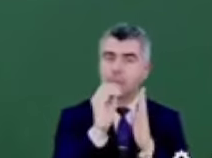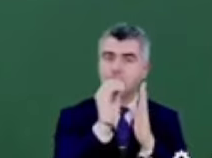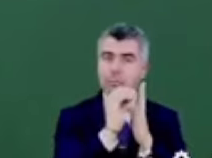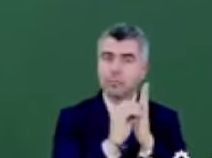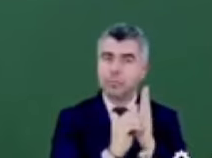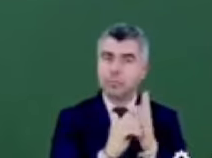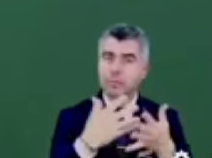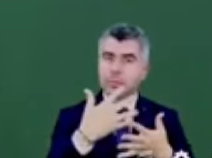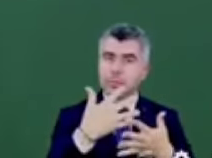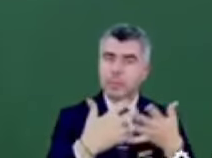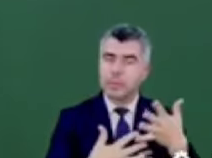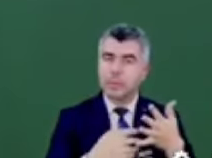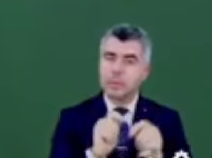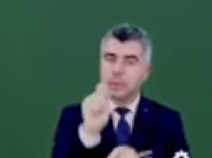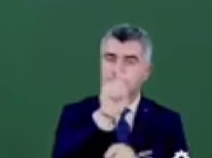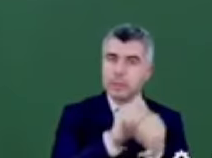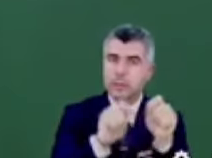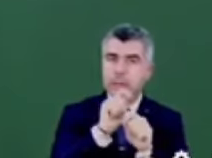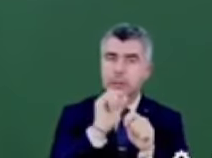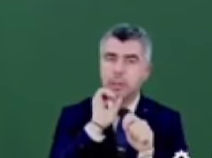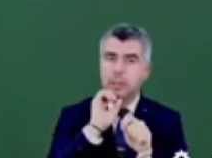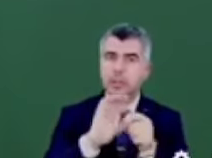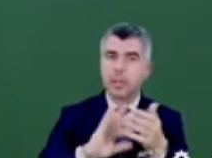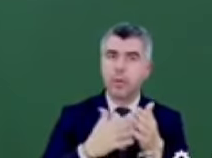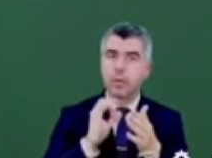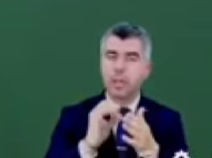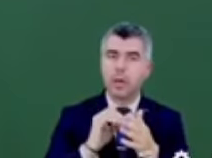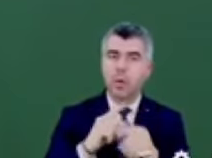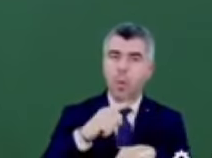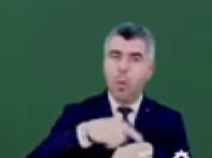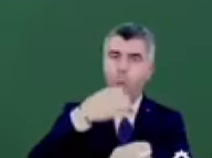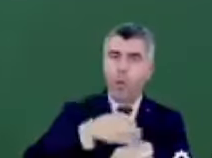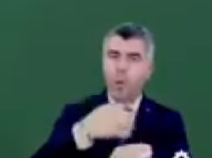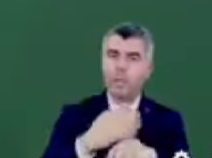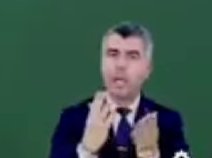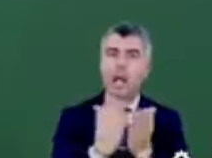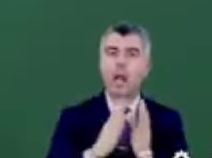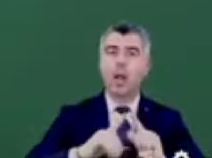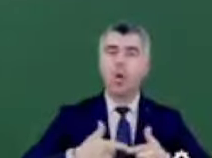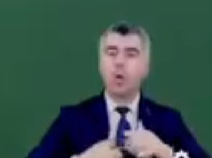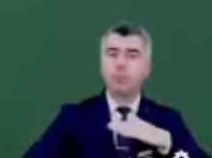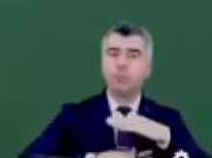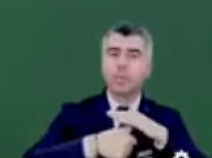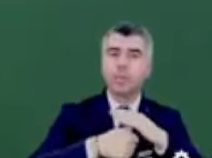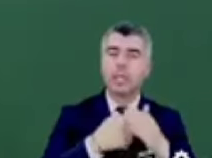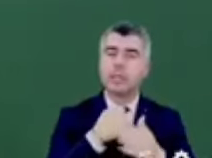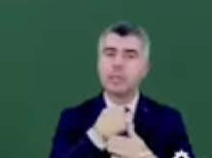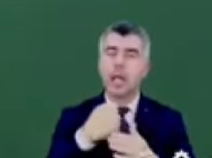قوائم التصفيه التي يعدها عند حلول اجلها المعهد العالي للاعلام